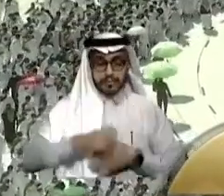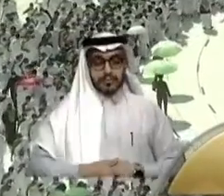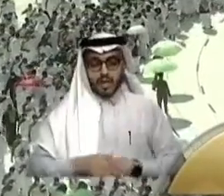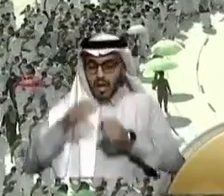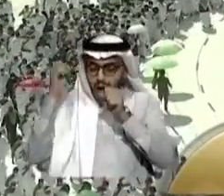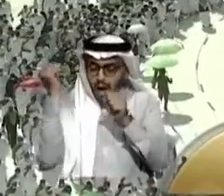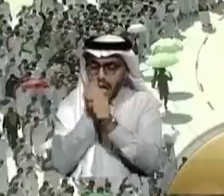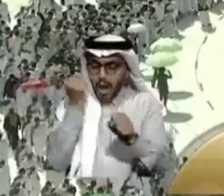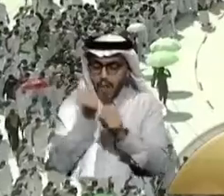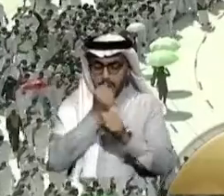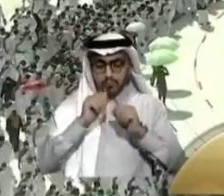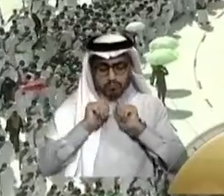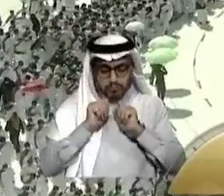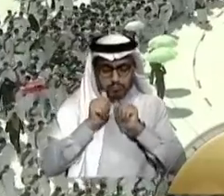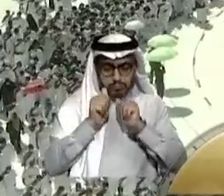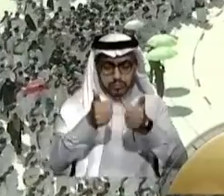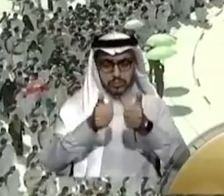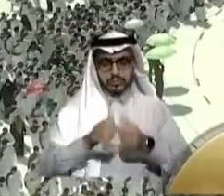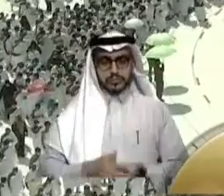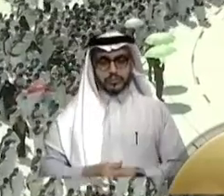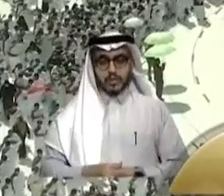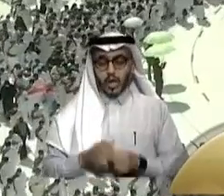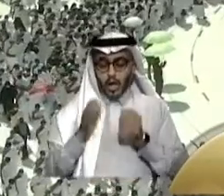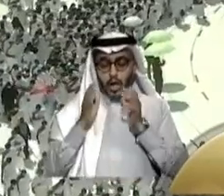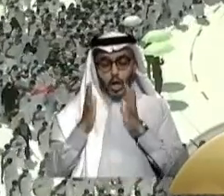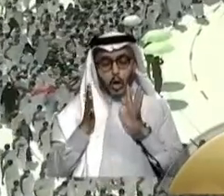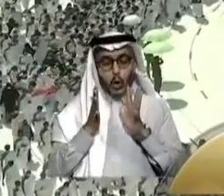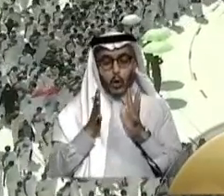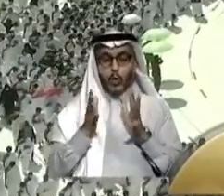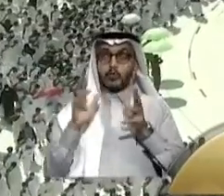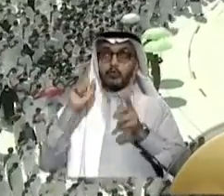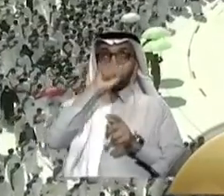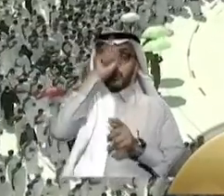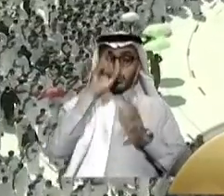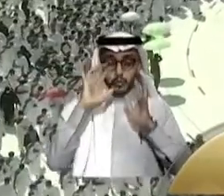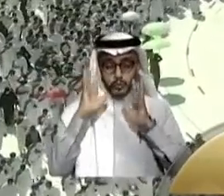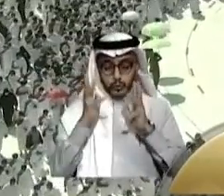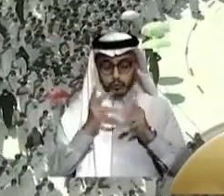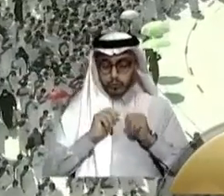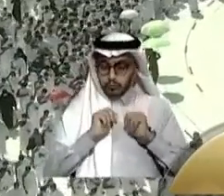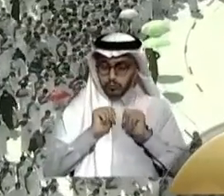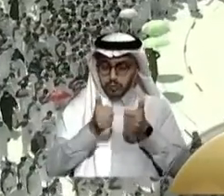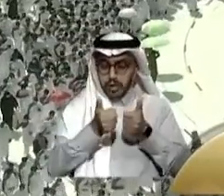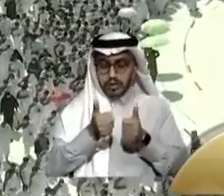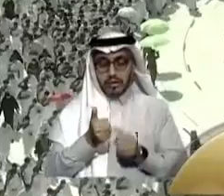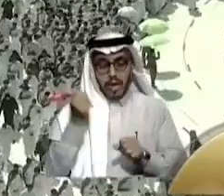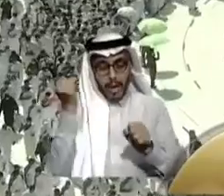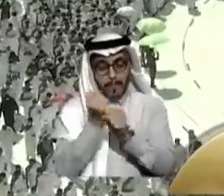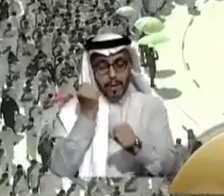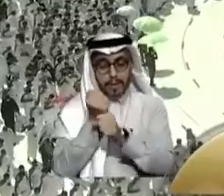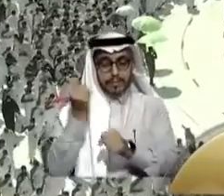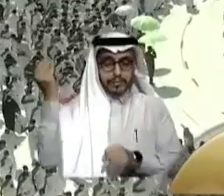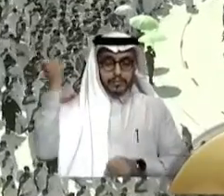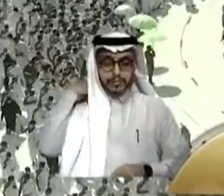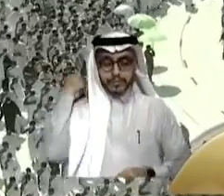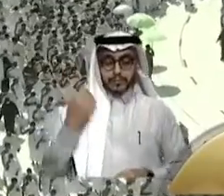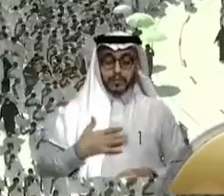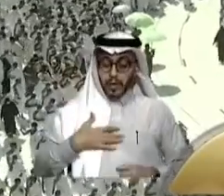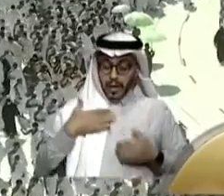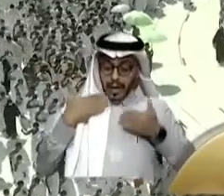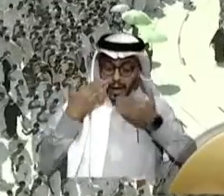وعمل فجد، وخاف الحساب فأعد واستعد. وما